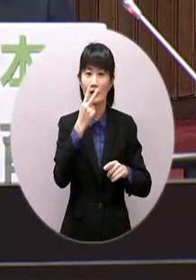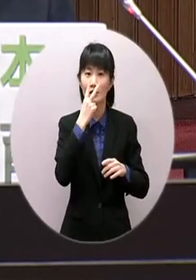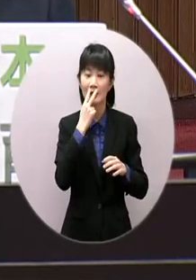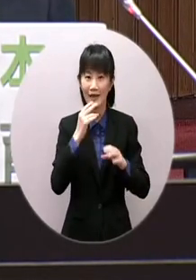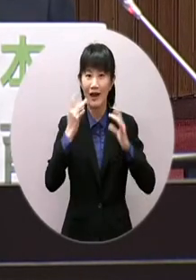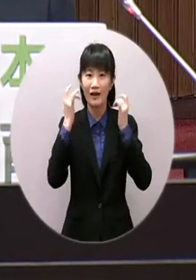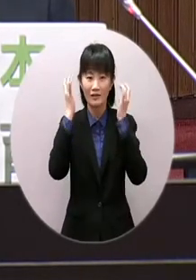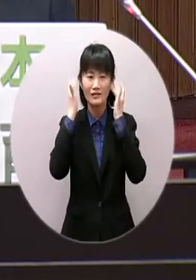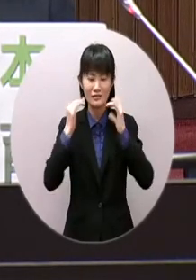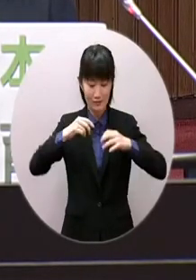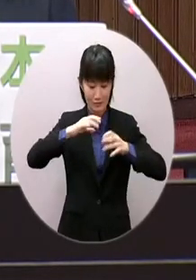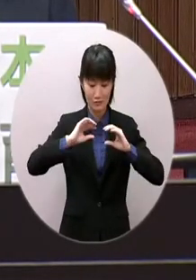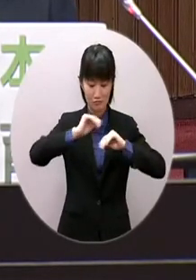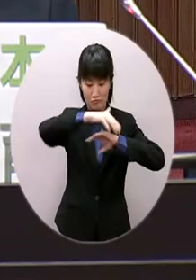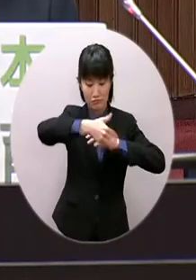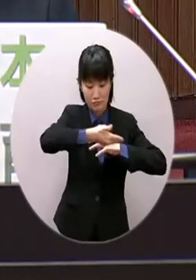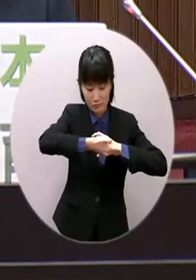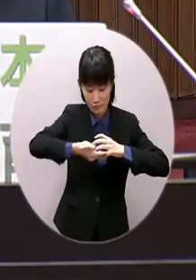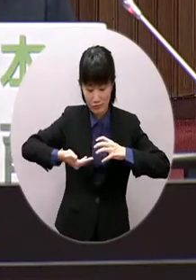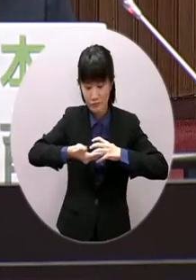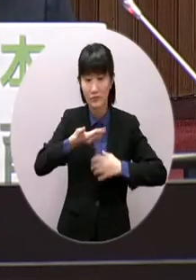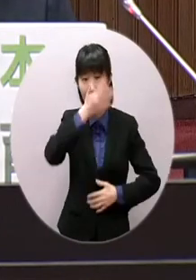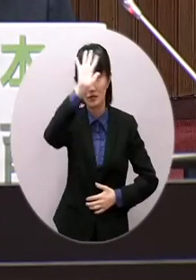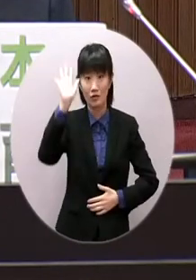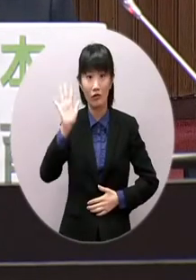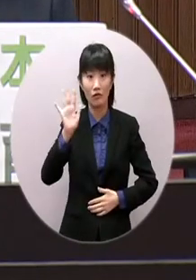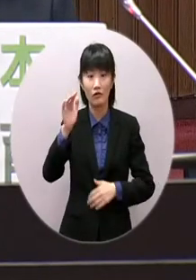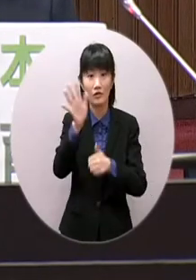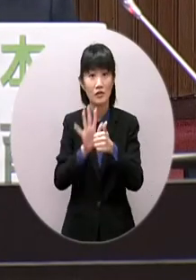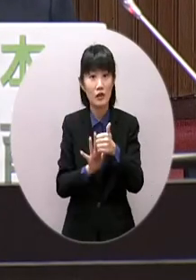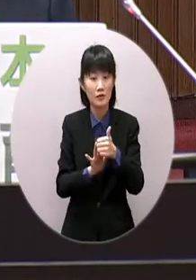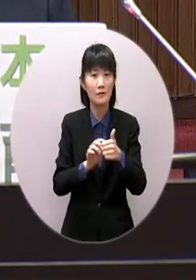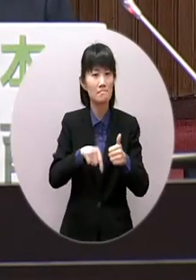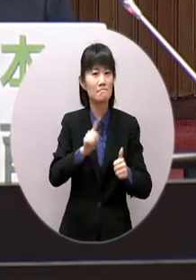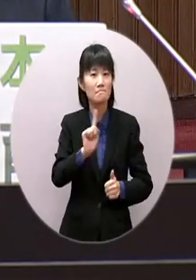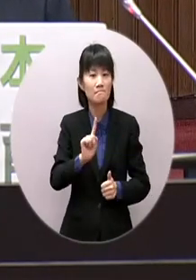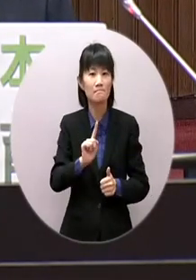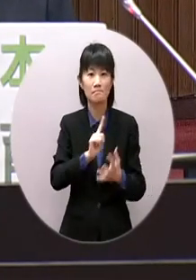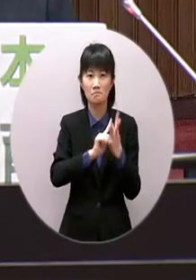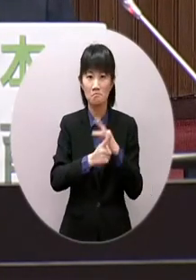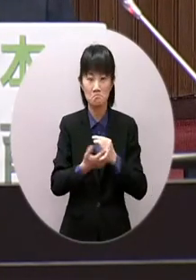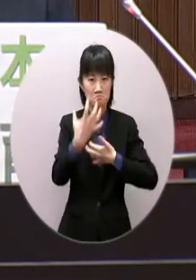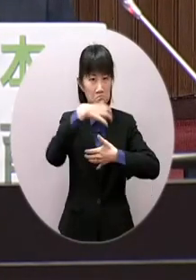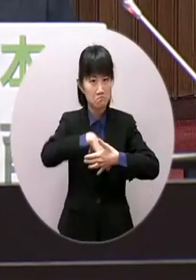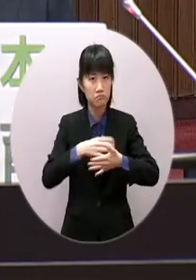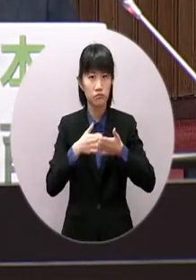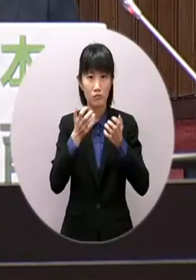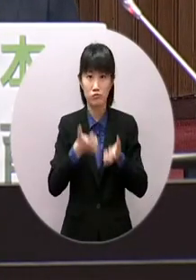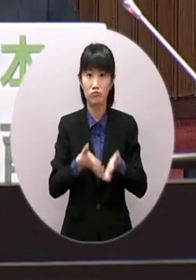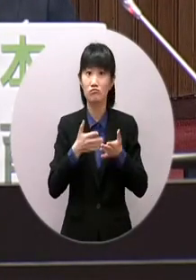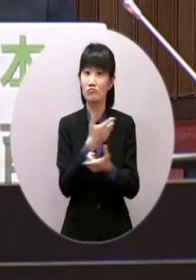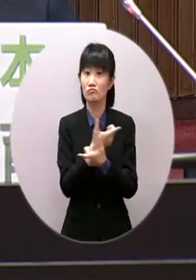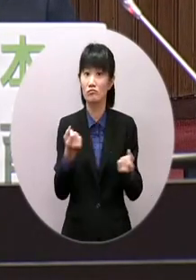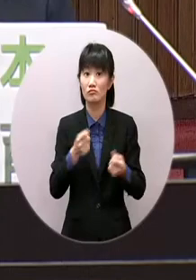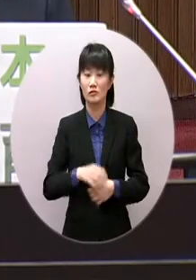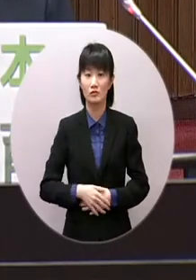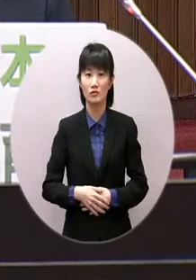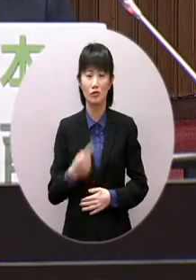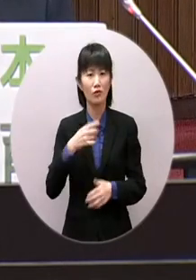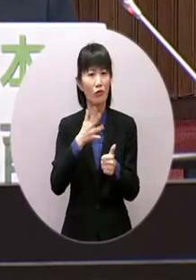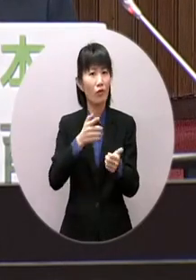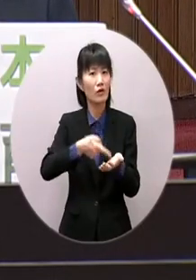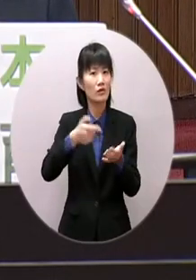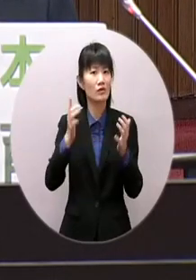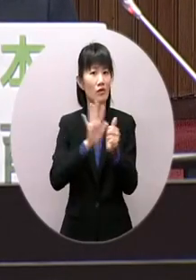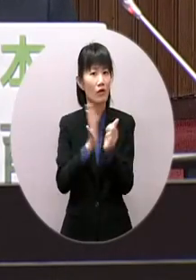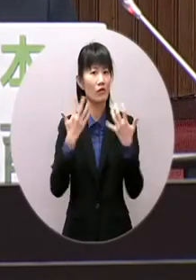区的农法找出来？这些事情看起来都很重要，这些事情也不是我在这里质询一次就